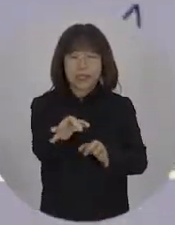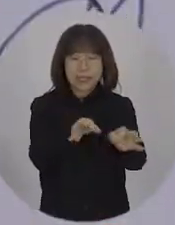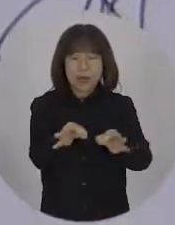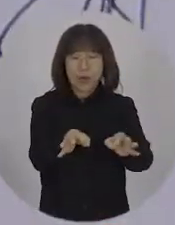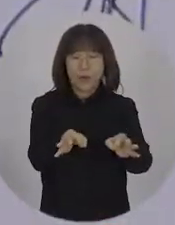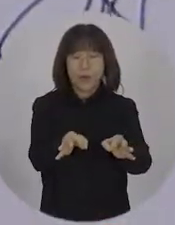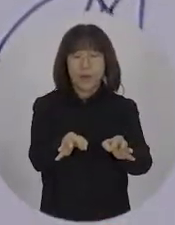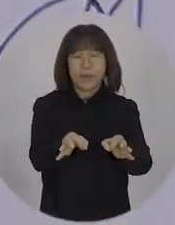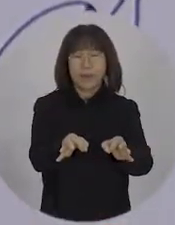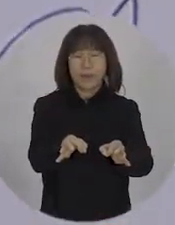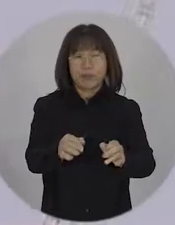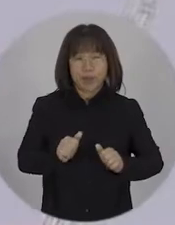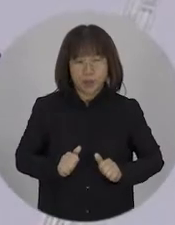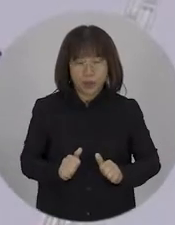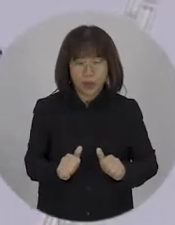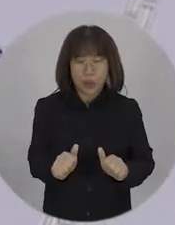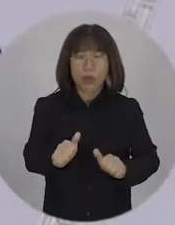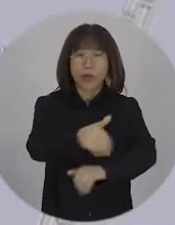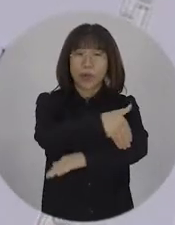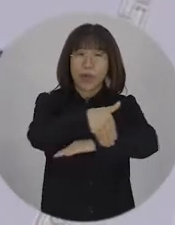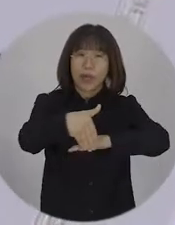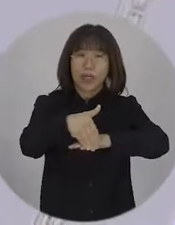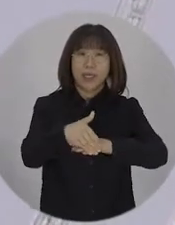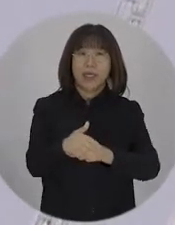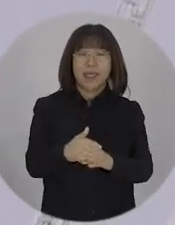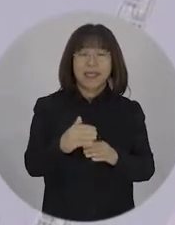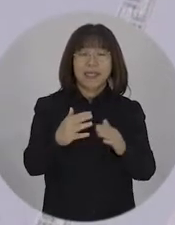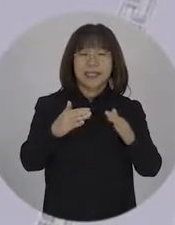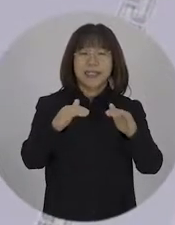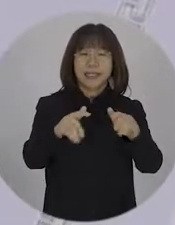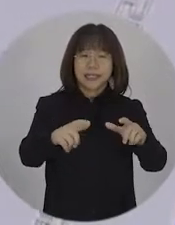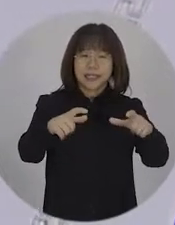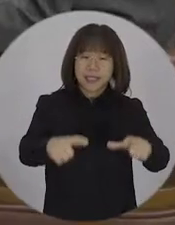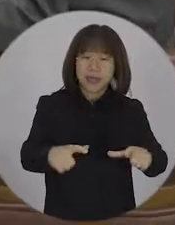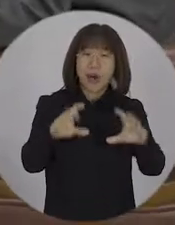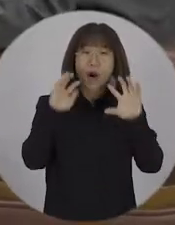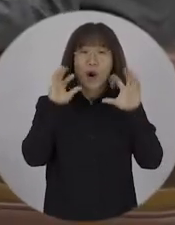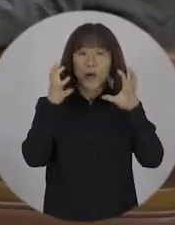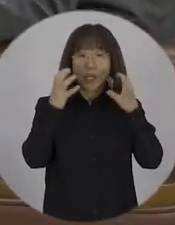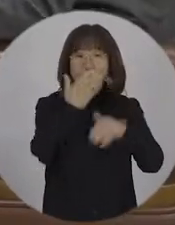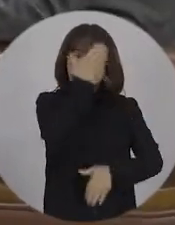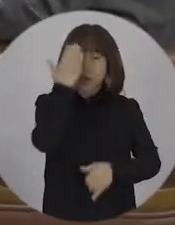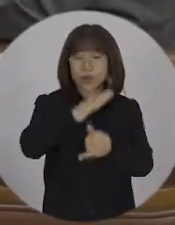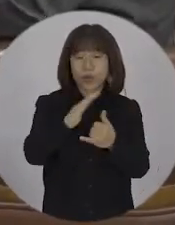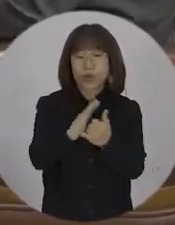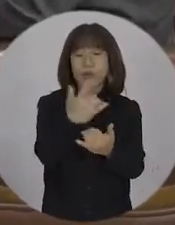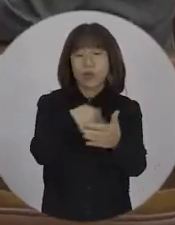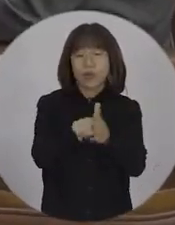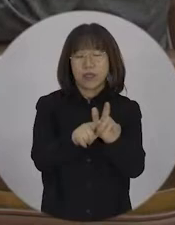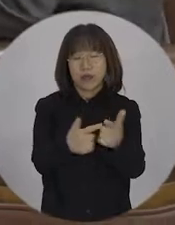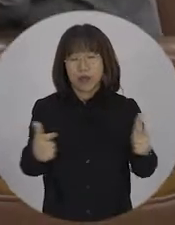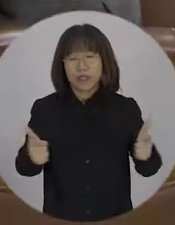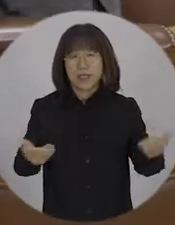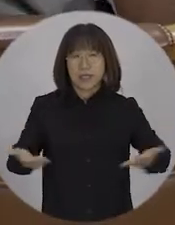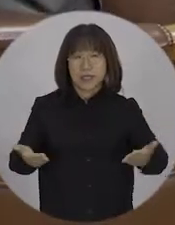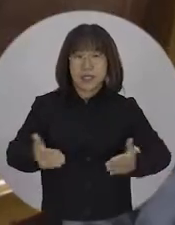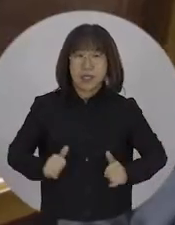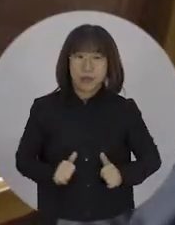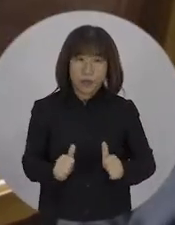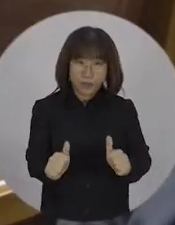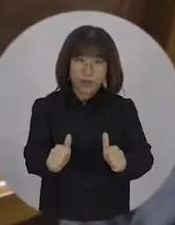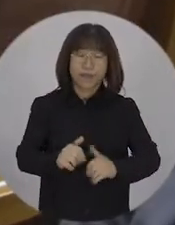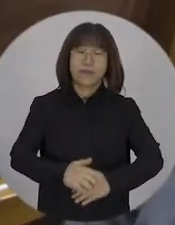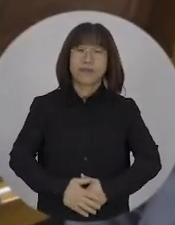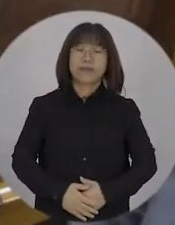예정입니다 한편 강소 군은 앞으로도 지역 내 어린이와 청소년의 행복한 성장을 위한 다양한 사업들을 펼쳐 나갈